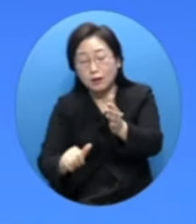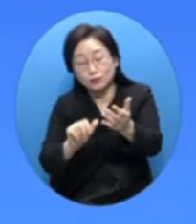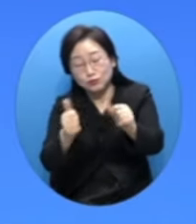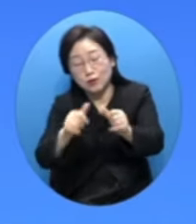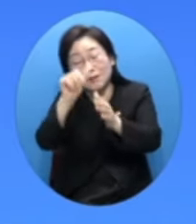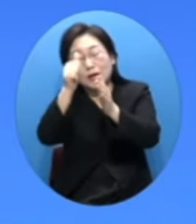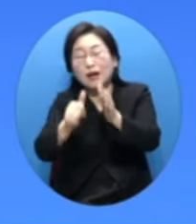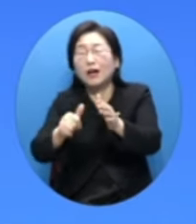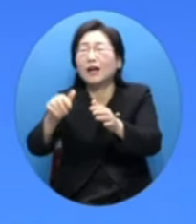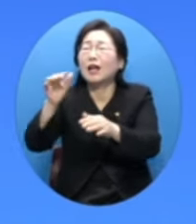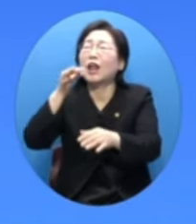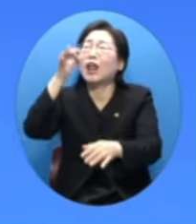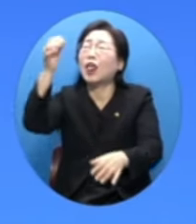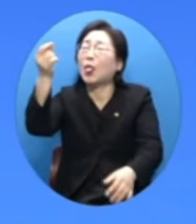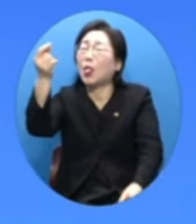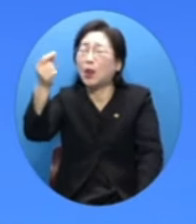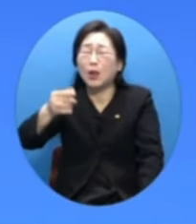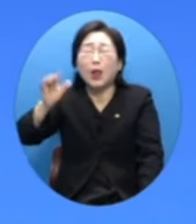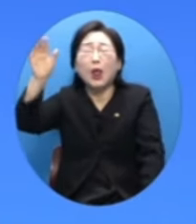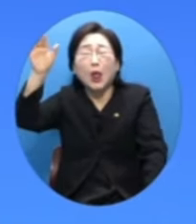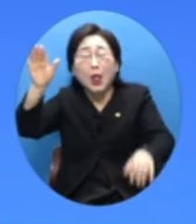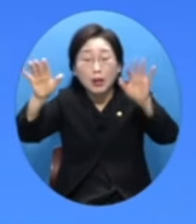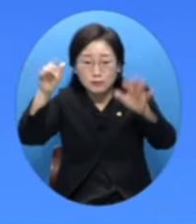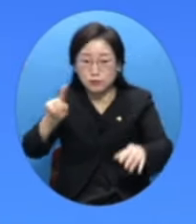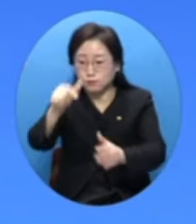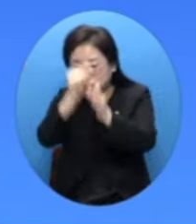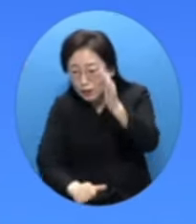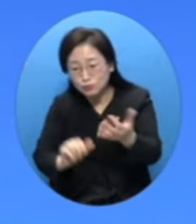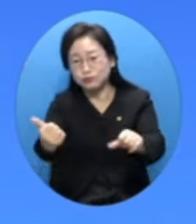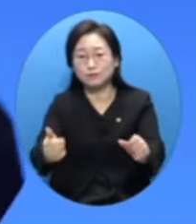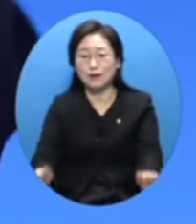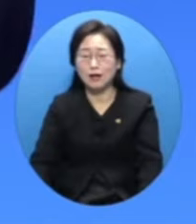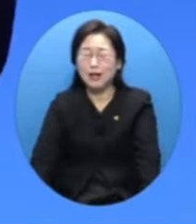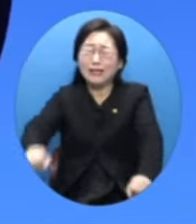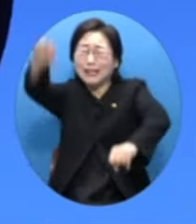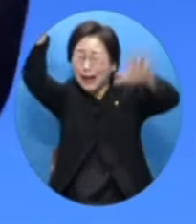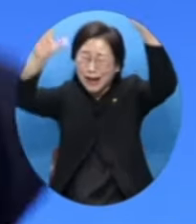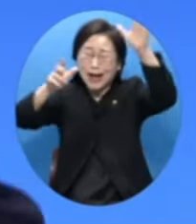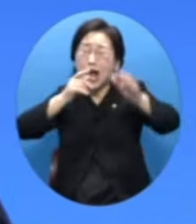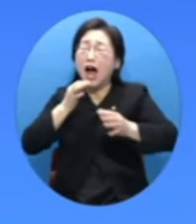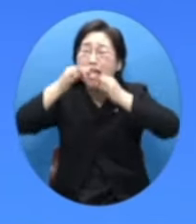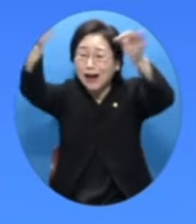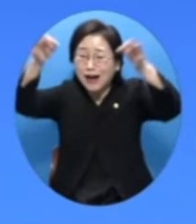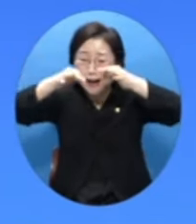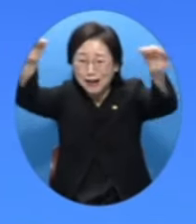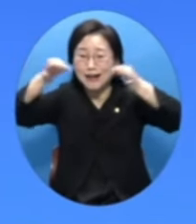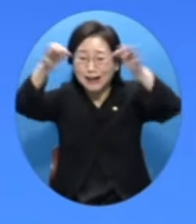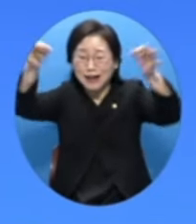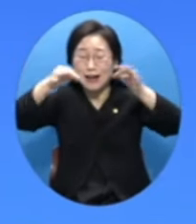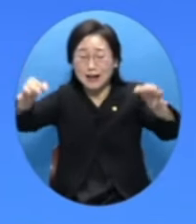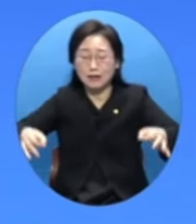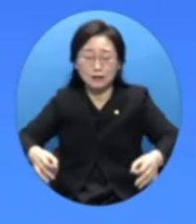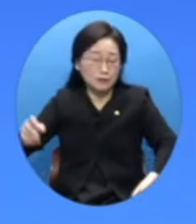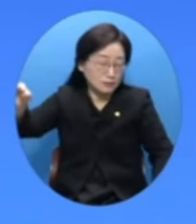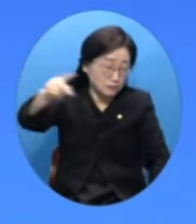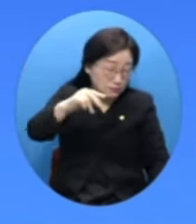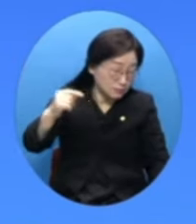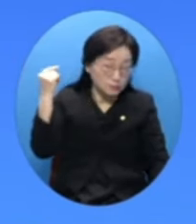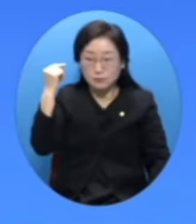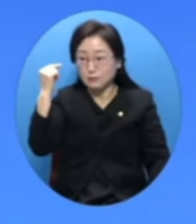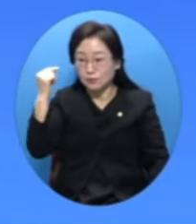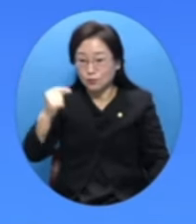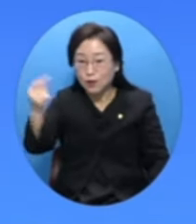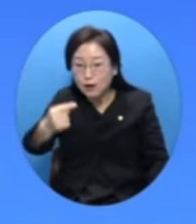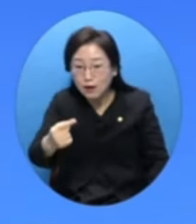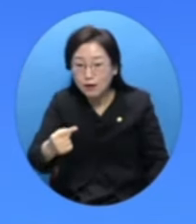저 살려주세요. 물에 빠져 죽는 것입니다. 사람 살려! 온 지나간 사람이 다 들었도록 온